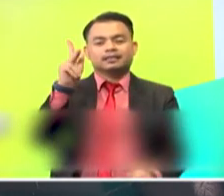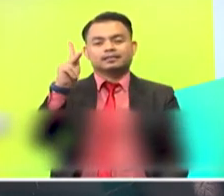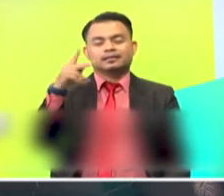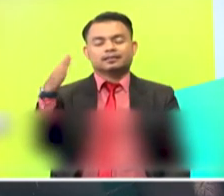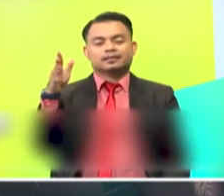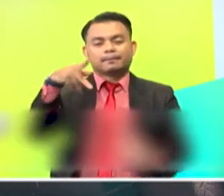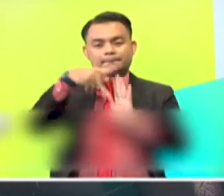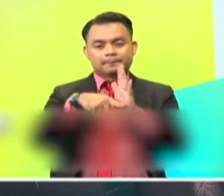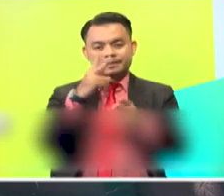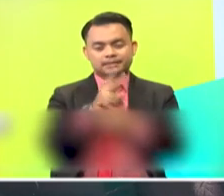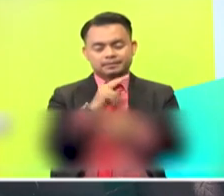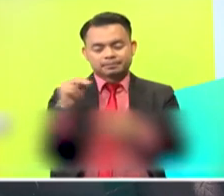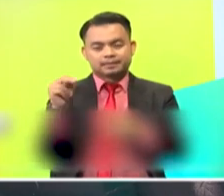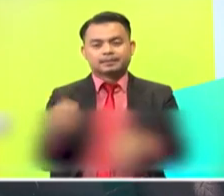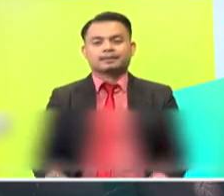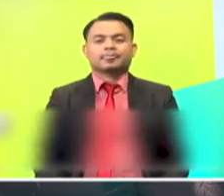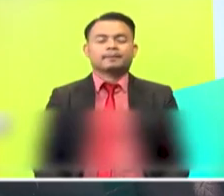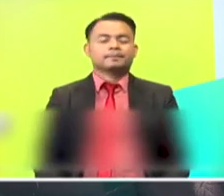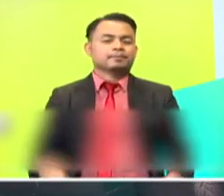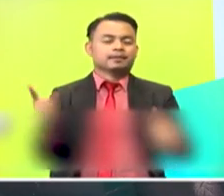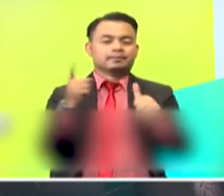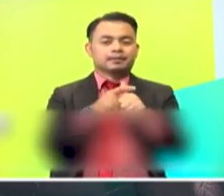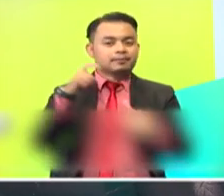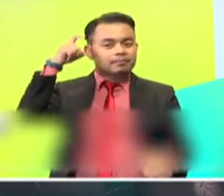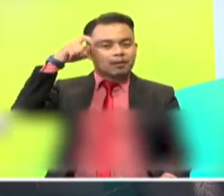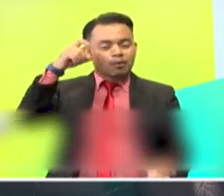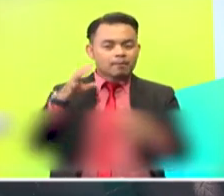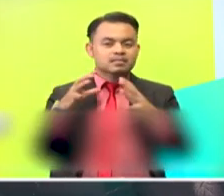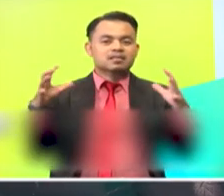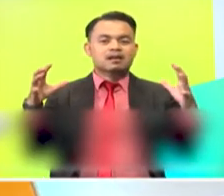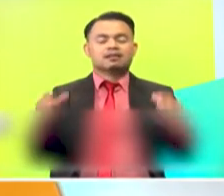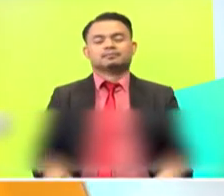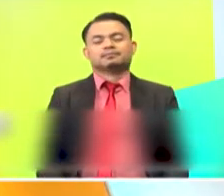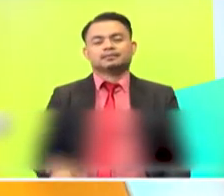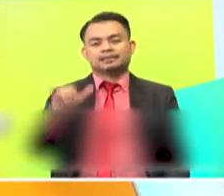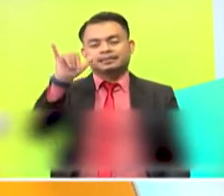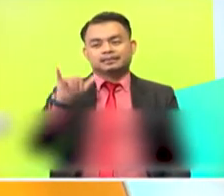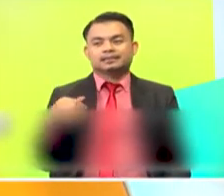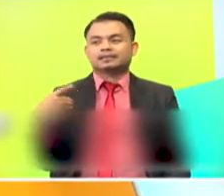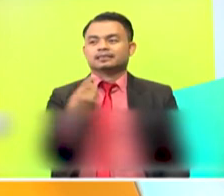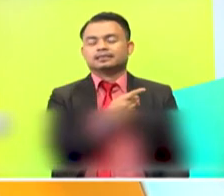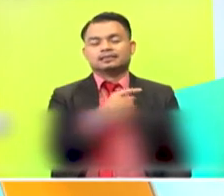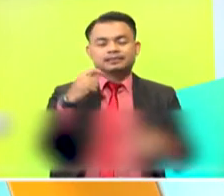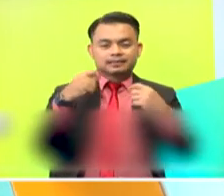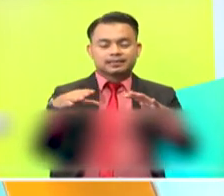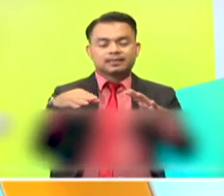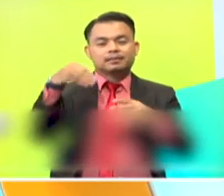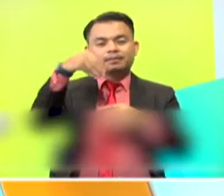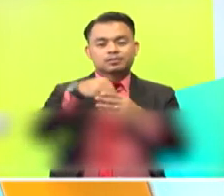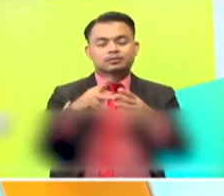sesuai selera seperti sekali bohong besar Bagol yang telah dikemas kan di dalam bekas